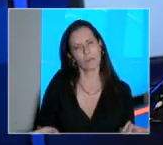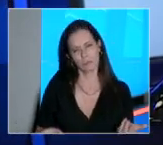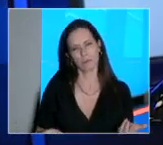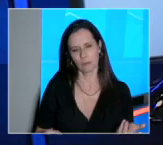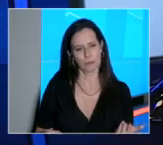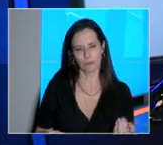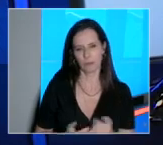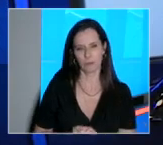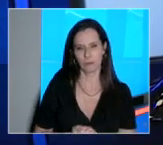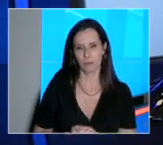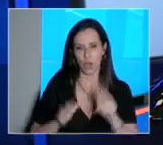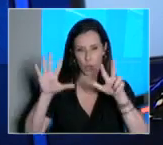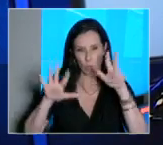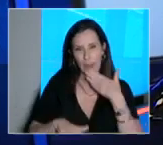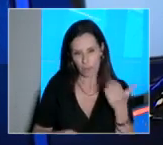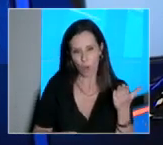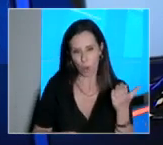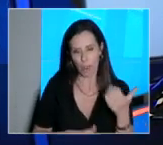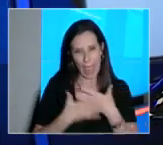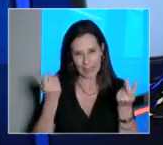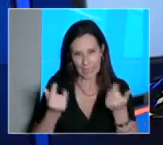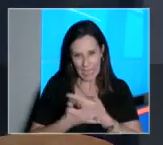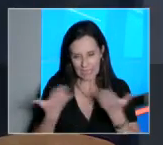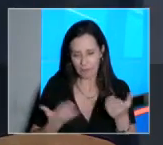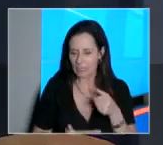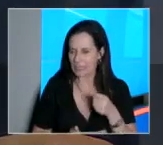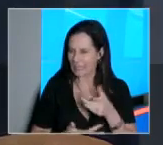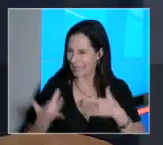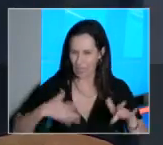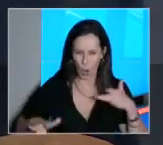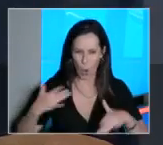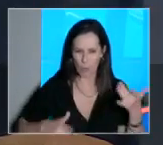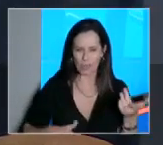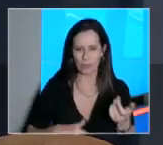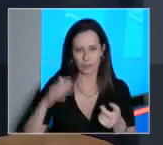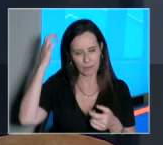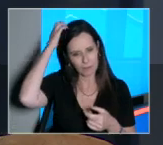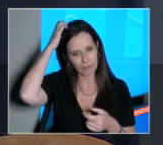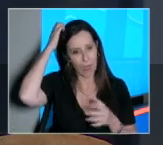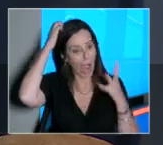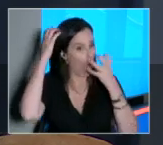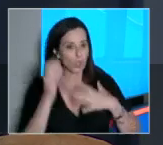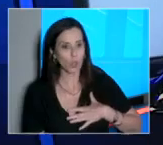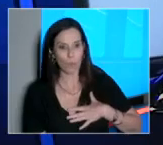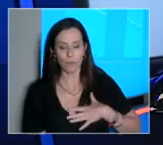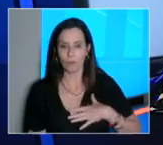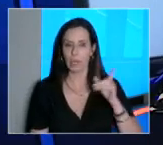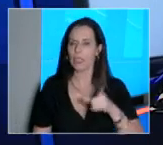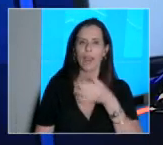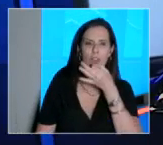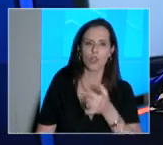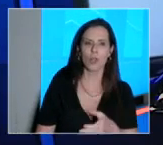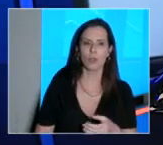אז ל-8,000 יהודים אין כסף. זה תירוץ, זה תירוץ, זה לא באמת תירוץ מוסדר. אני חייב לשאול